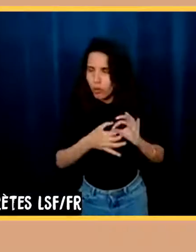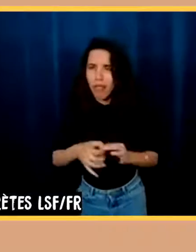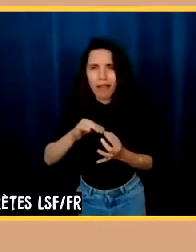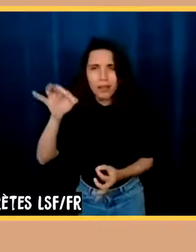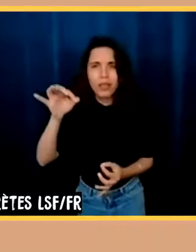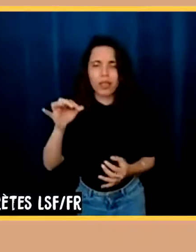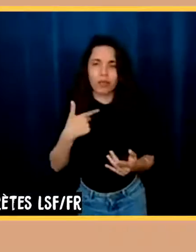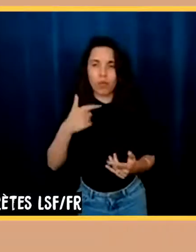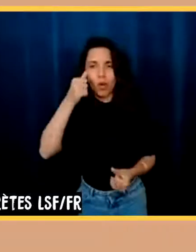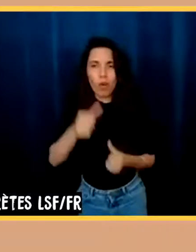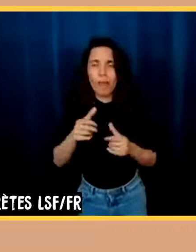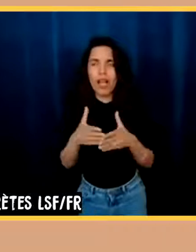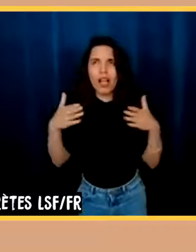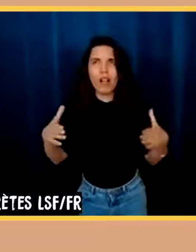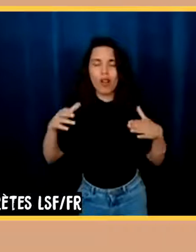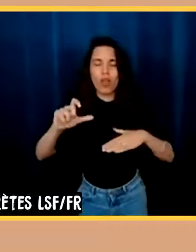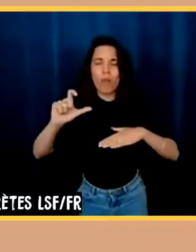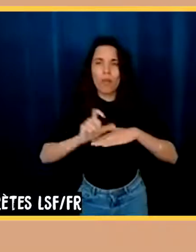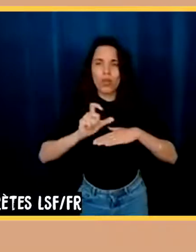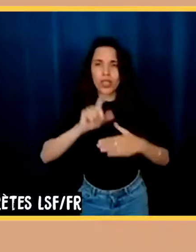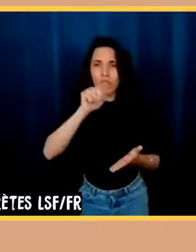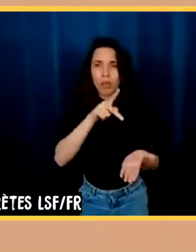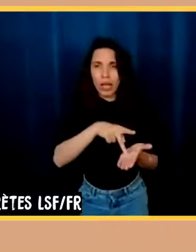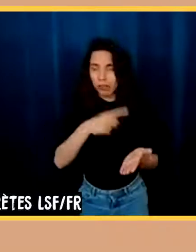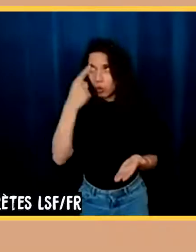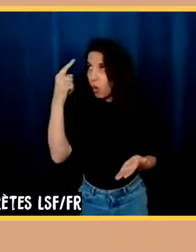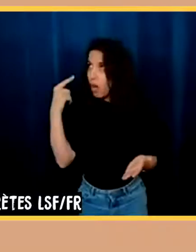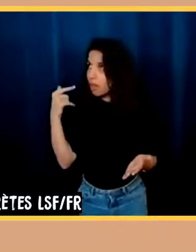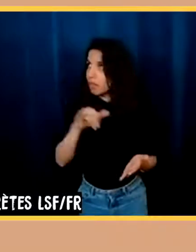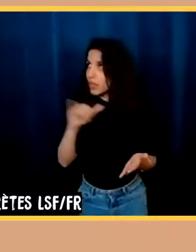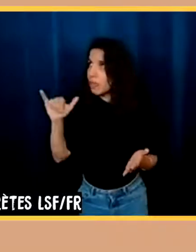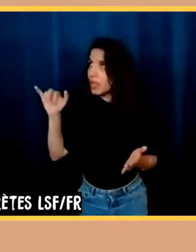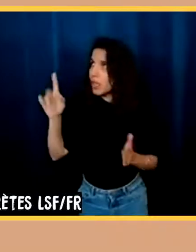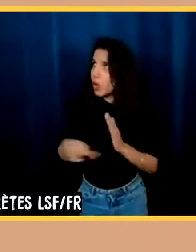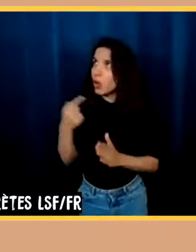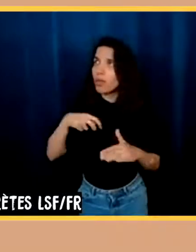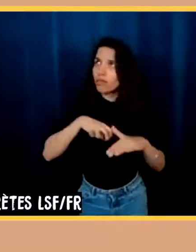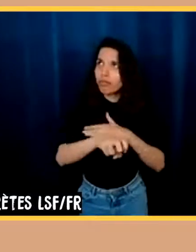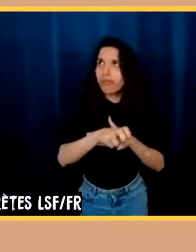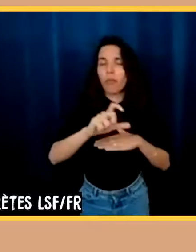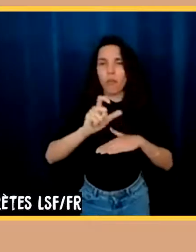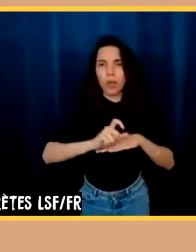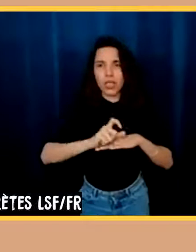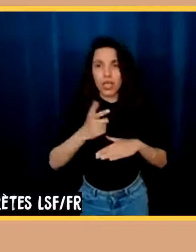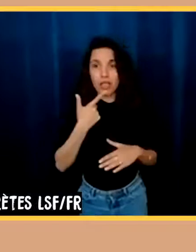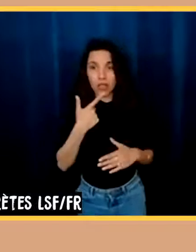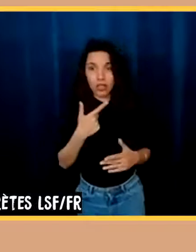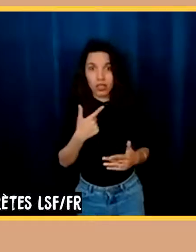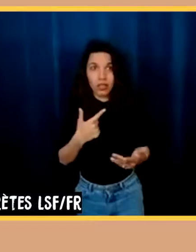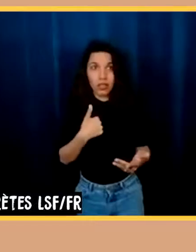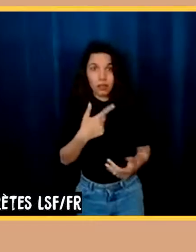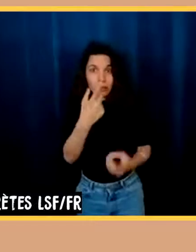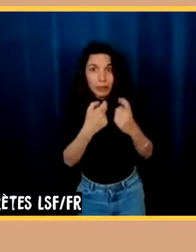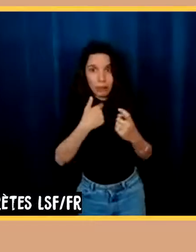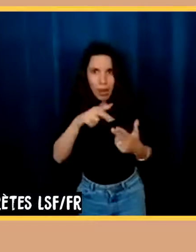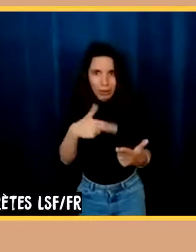grande mosquée à Paris, je crois que je n'ai pas remis un pied dans une mosquée, que ce soit en France ou à l'étranger. Donc, je n'ai pas de réponse, mon intervention n'a pas de réponse. C'est